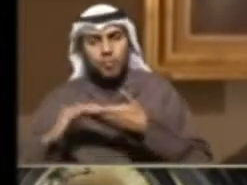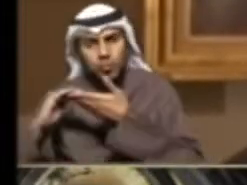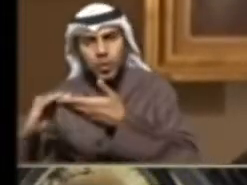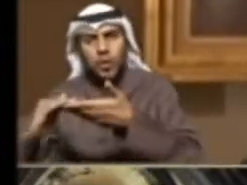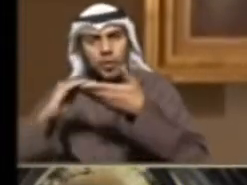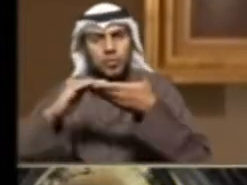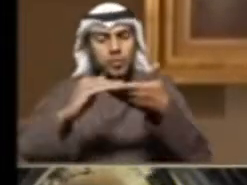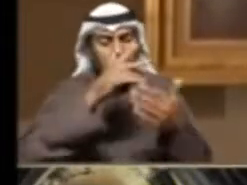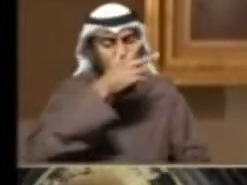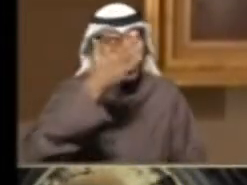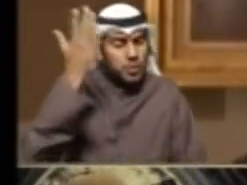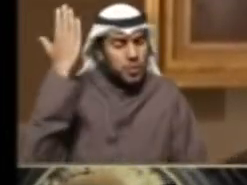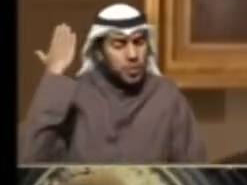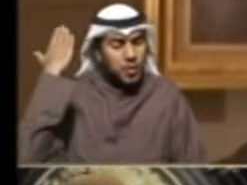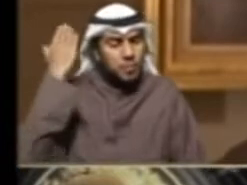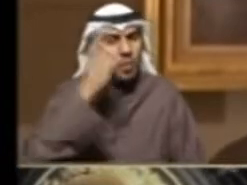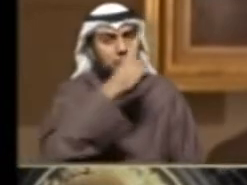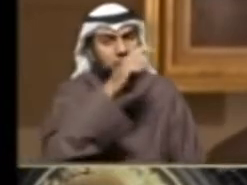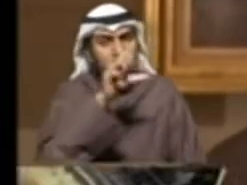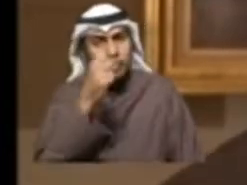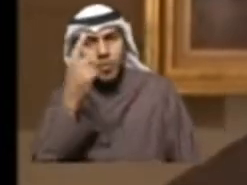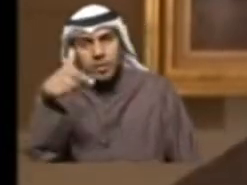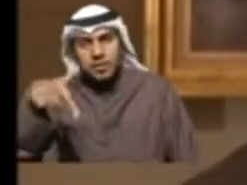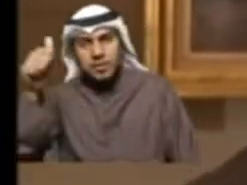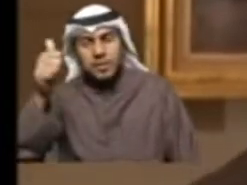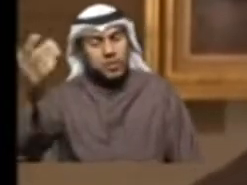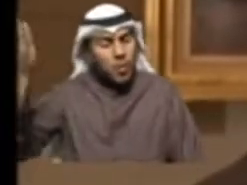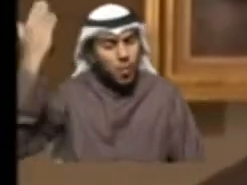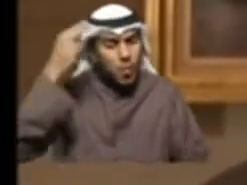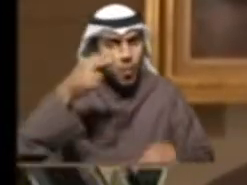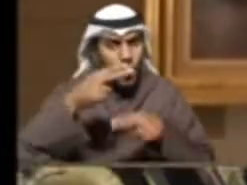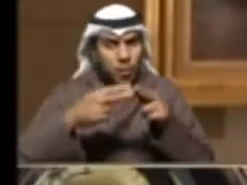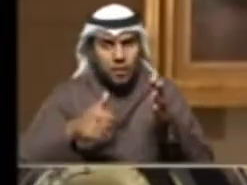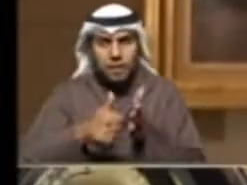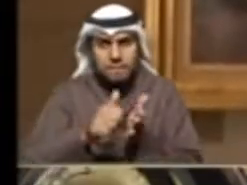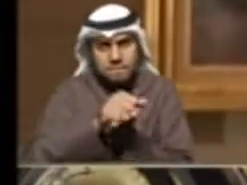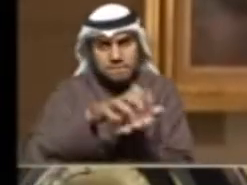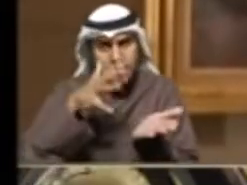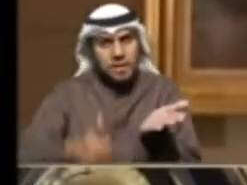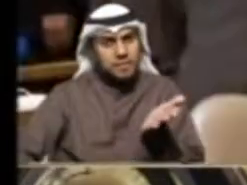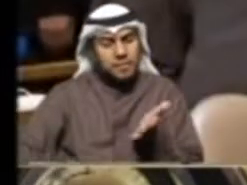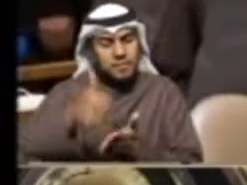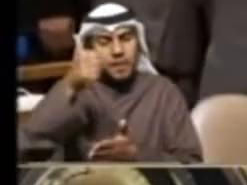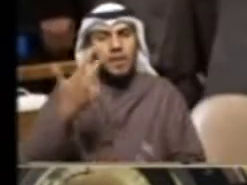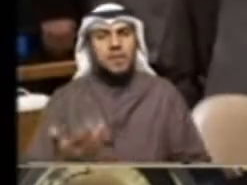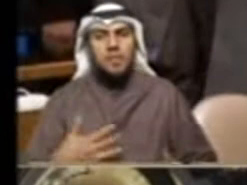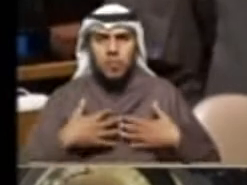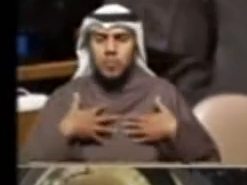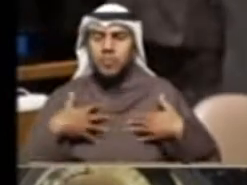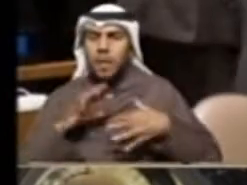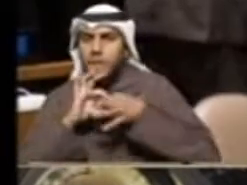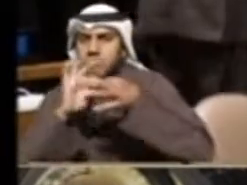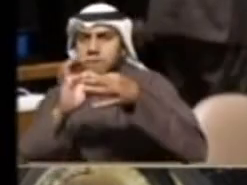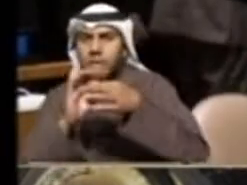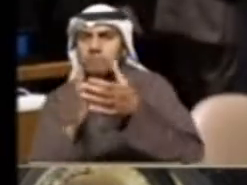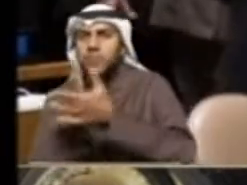منذ استقلالها في 1961، وهي يعني سياستها الخارجية أو نهجها